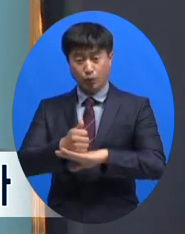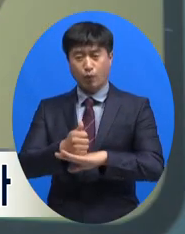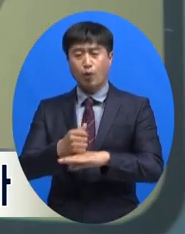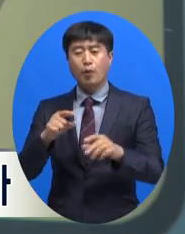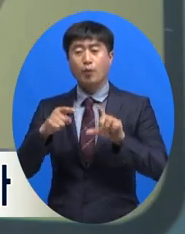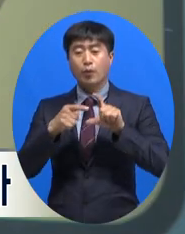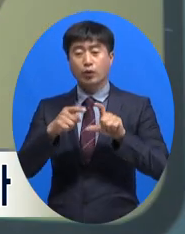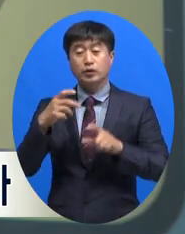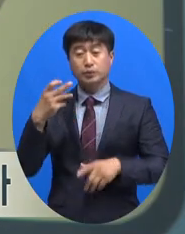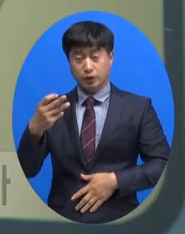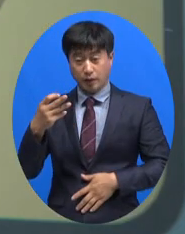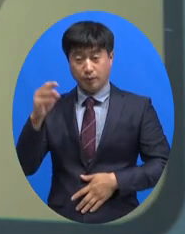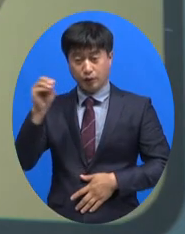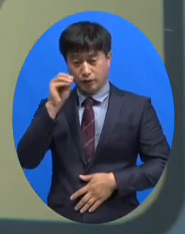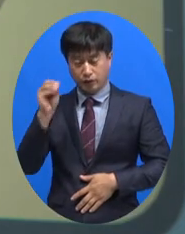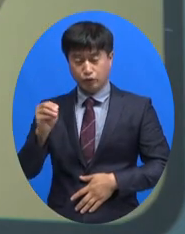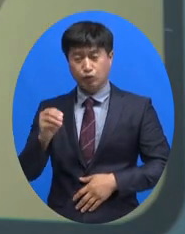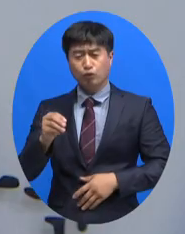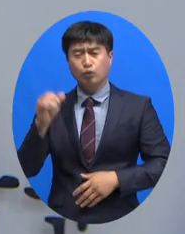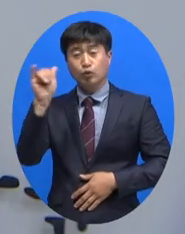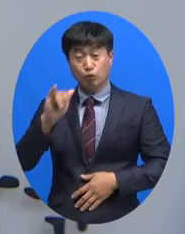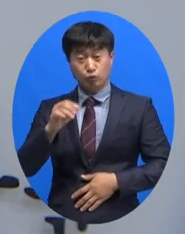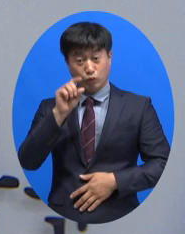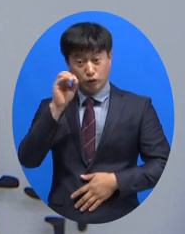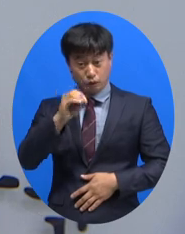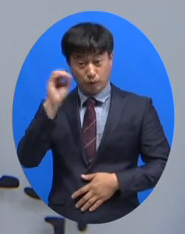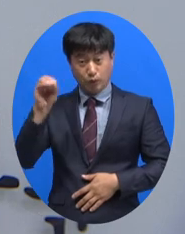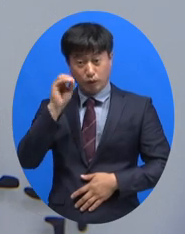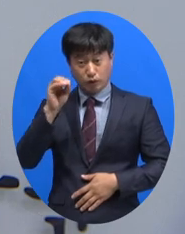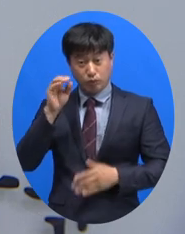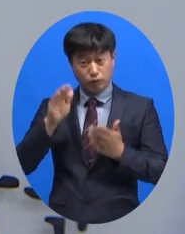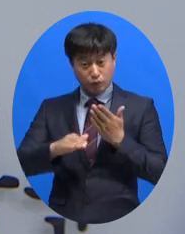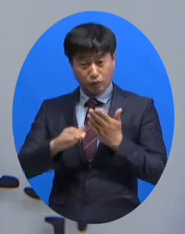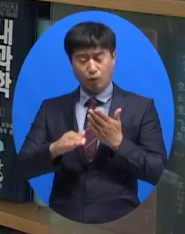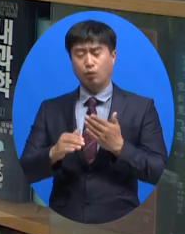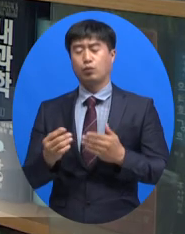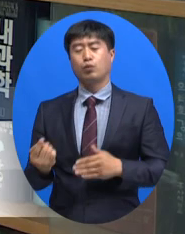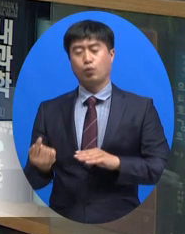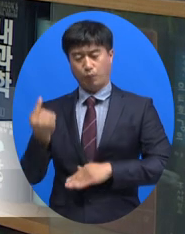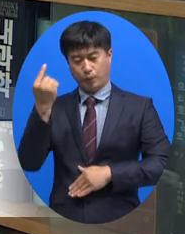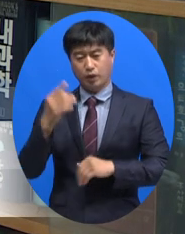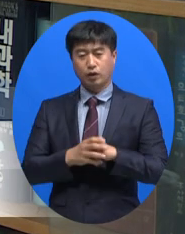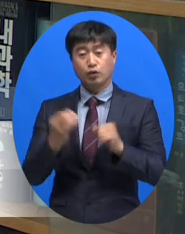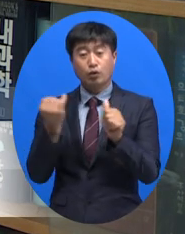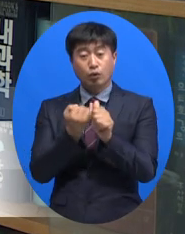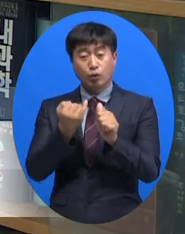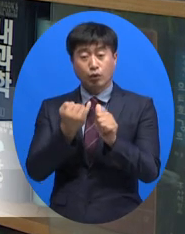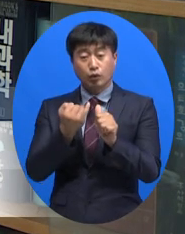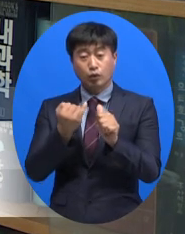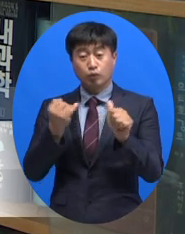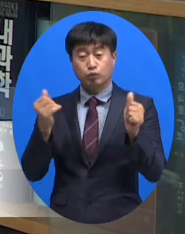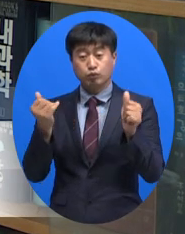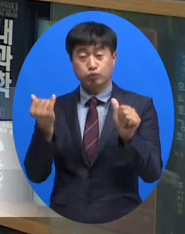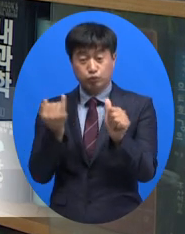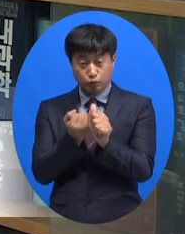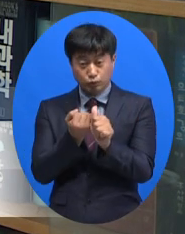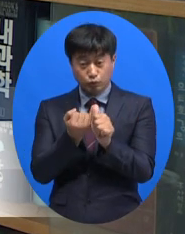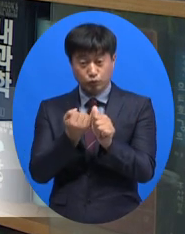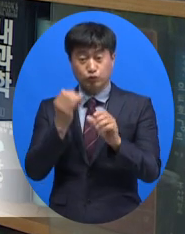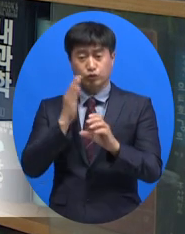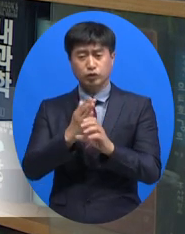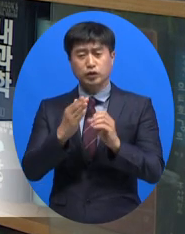이상. 전국 평균이 10% 안팎인 점과 비교하면 높은 편입니다. 결혼을 한 부부 중에서